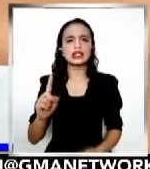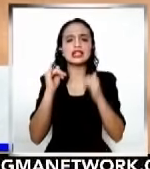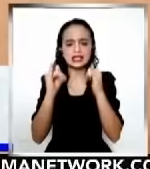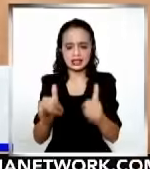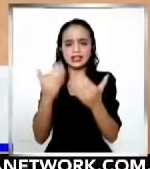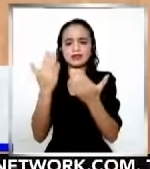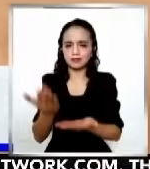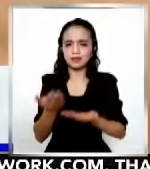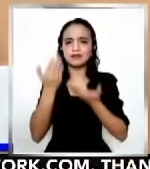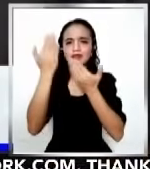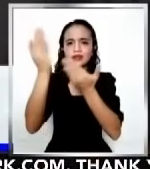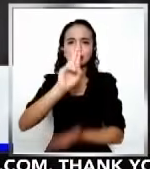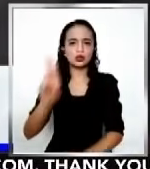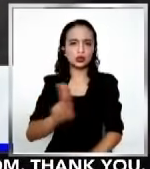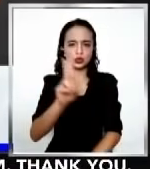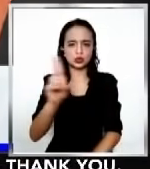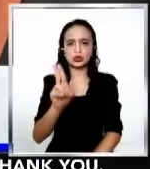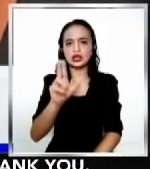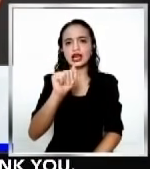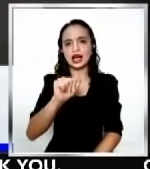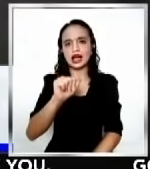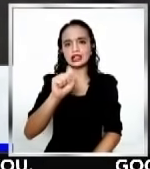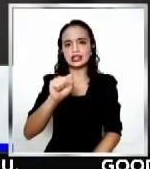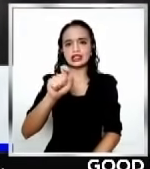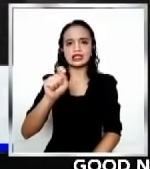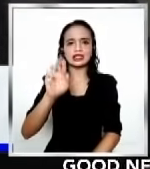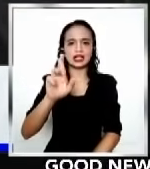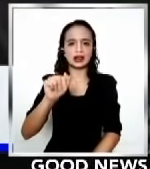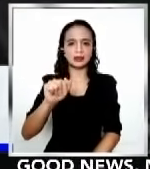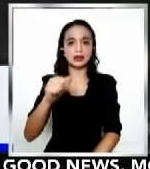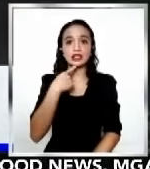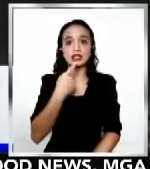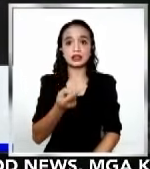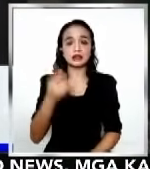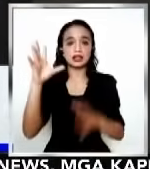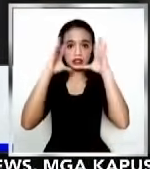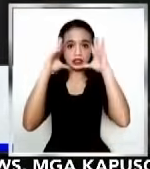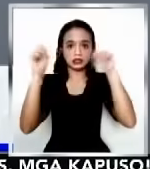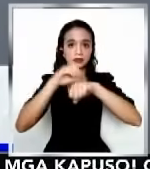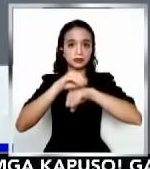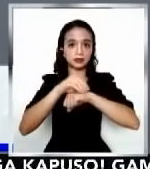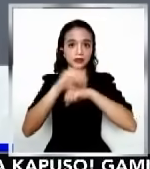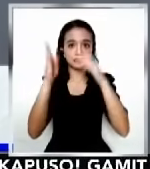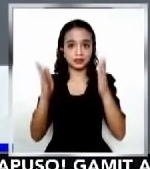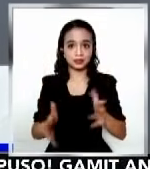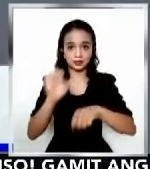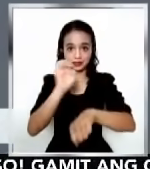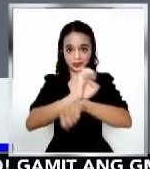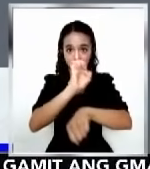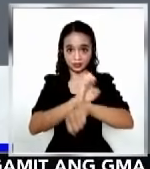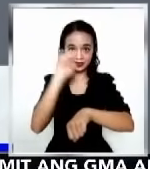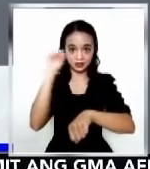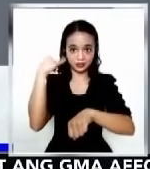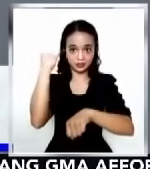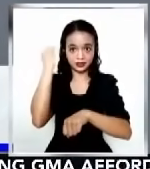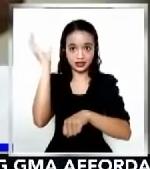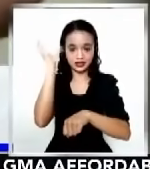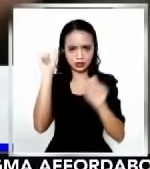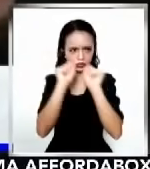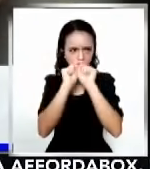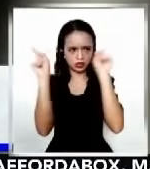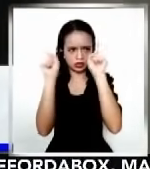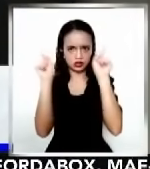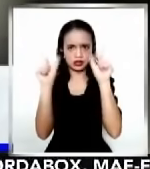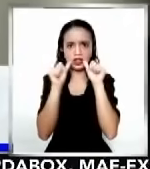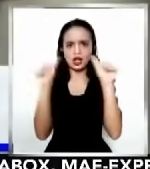ng AstraZeneca vaccine. Si Presidential Advisor for Entrepreneurship Joey Concepcion, ikinagulat ang anunsyo ng FDA,